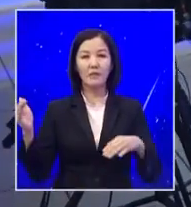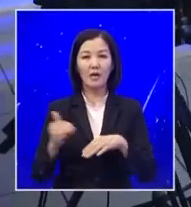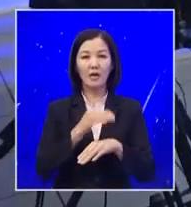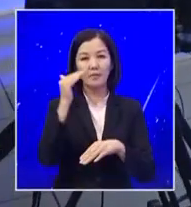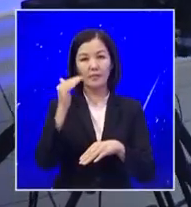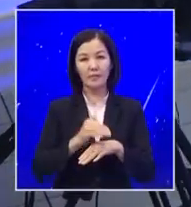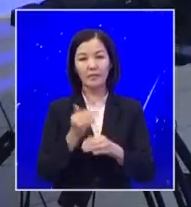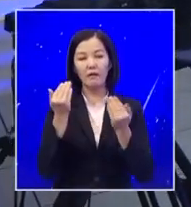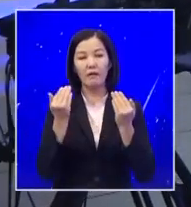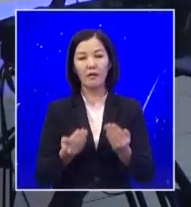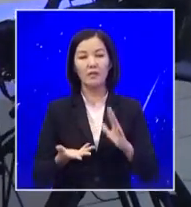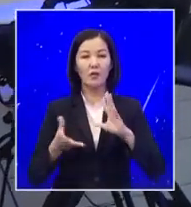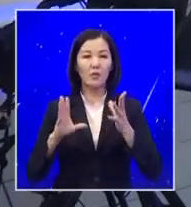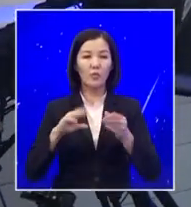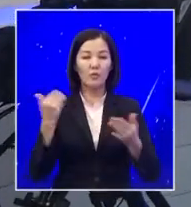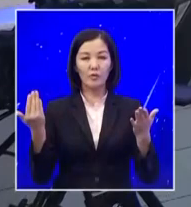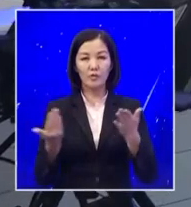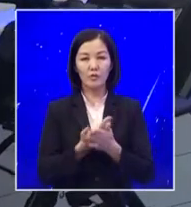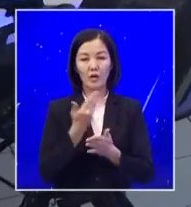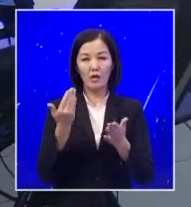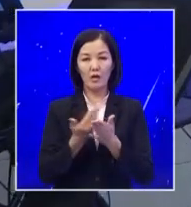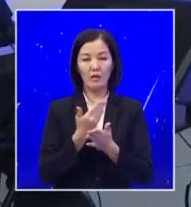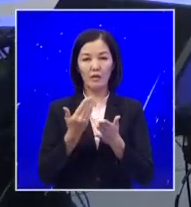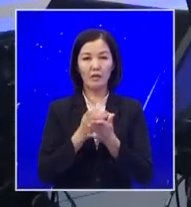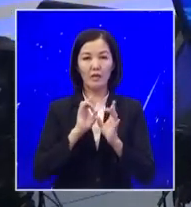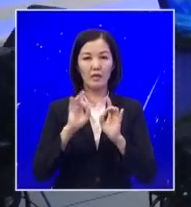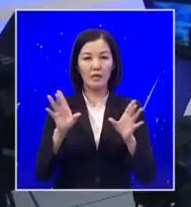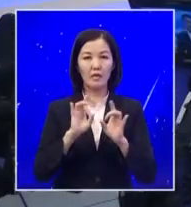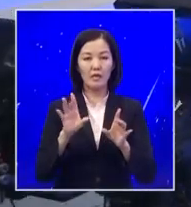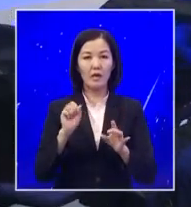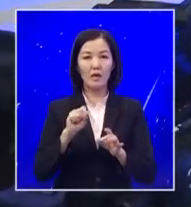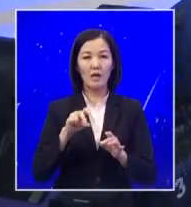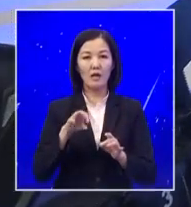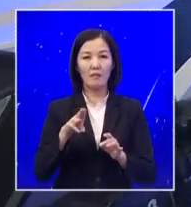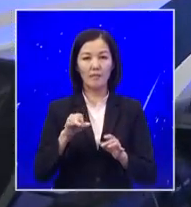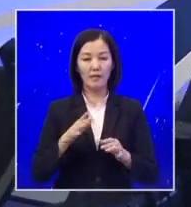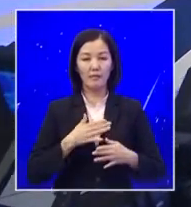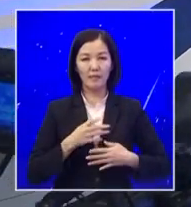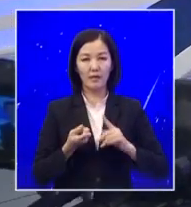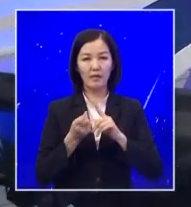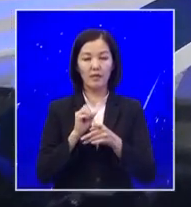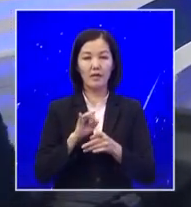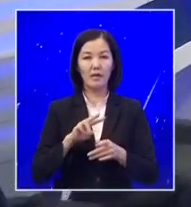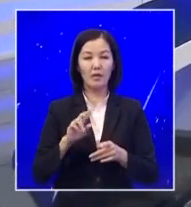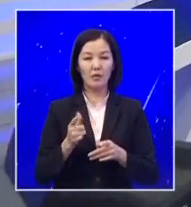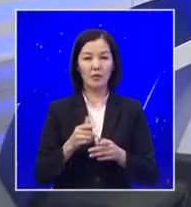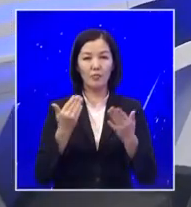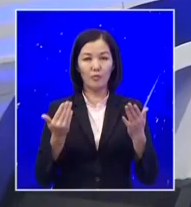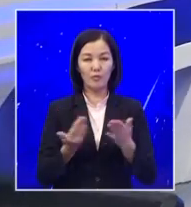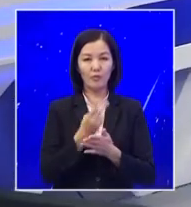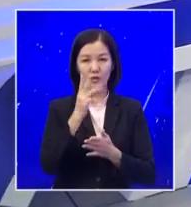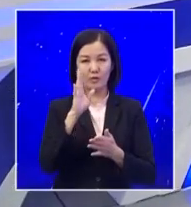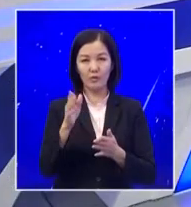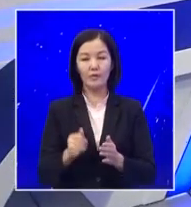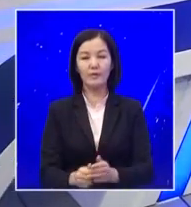Ассаламу алейкум, қадірменді көрермен, тікелей эфирде қорытынды жаңалықтары студияда Алмат Хамид, сурдо аудармада Айгүл Жұмашқызы. Алдымен